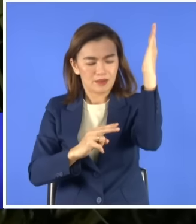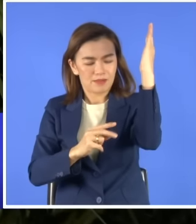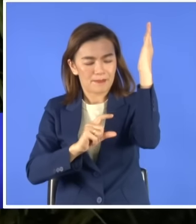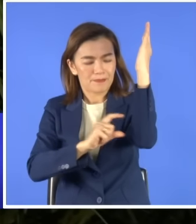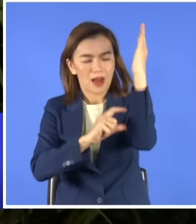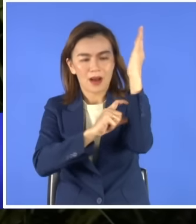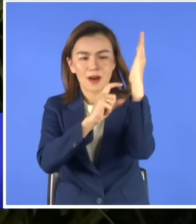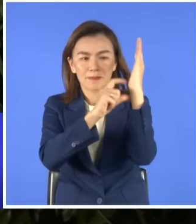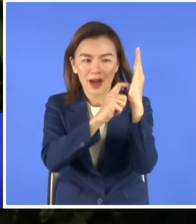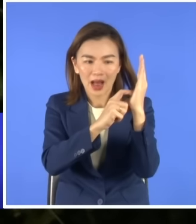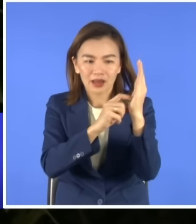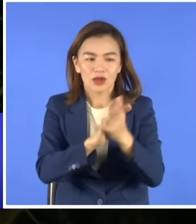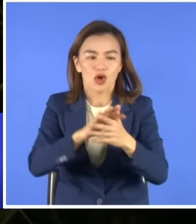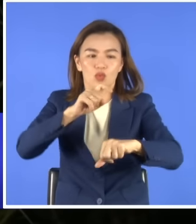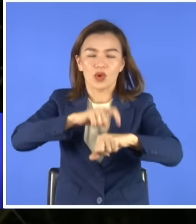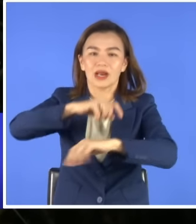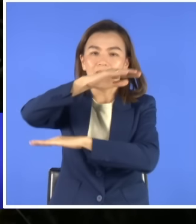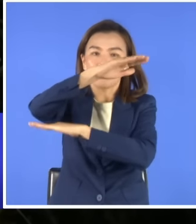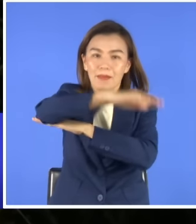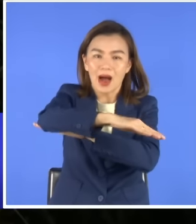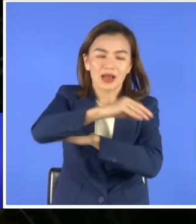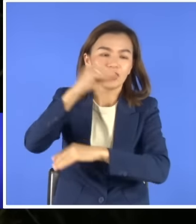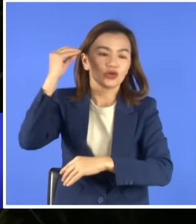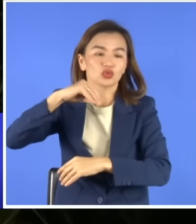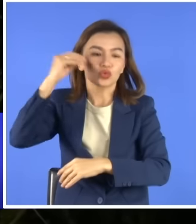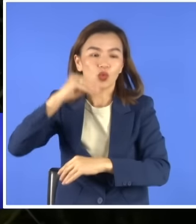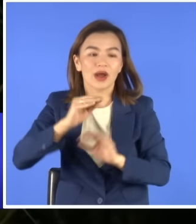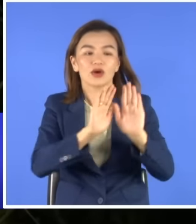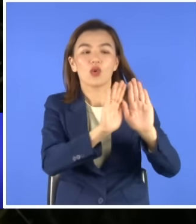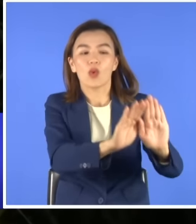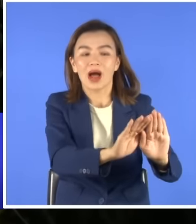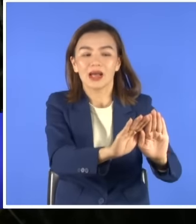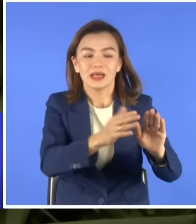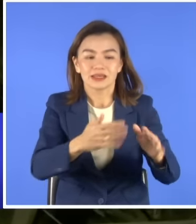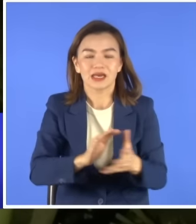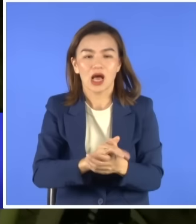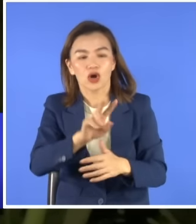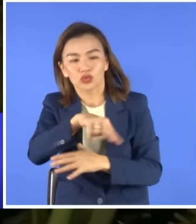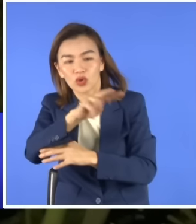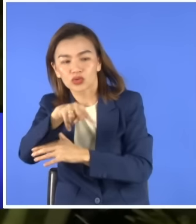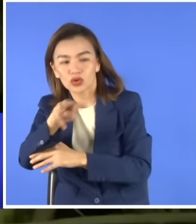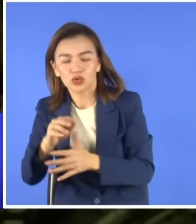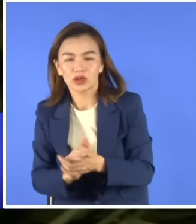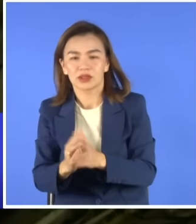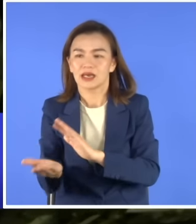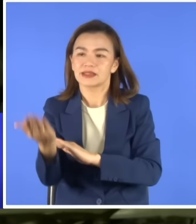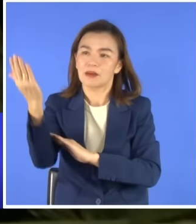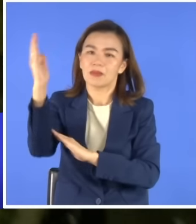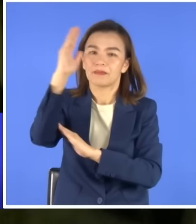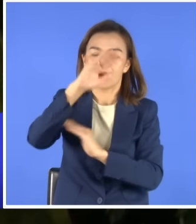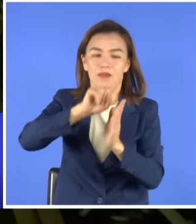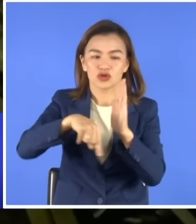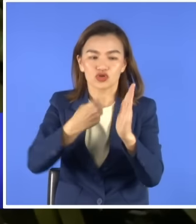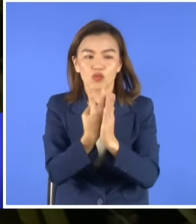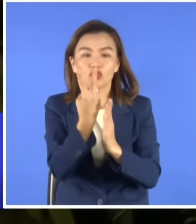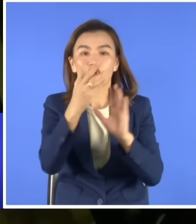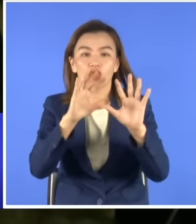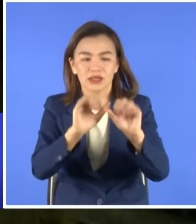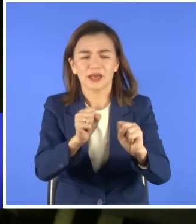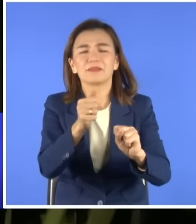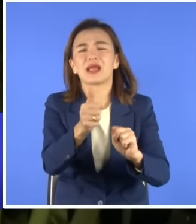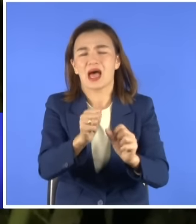เริ่มวางบวกในช่วงบ่ายของทุกวันแล้วก็ตระเวนตรวจดูซิอ่ากลางคืนมีไม้บ่ายมีไม้ทุกๆ 2ชั่วโมงก็จะได้แล้วหนูนานะ